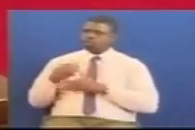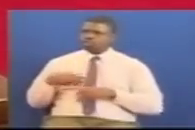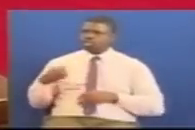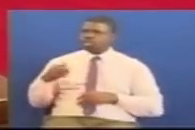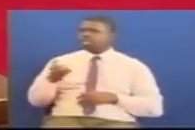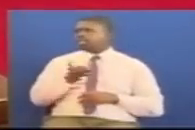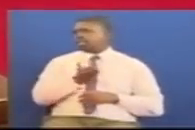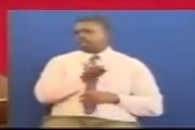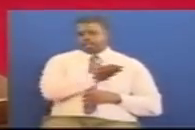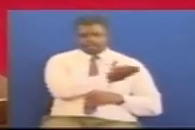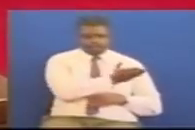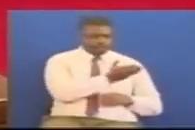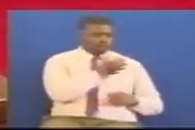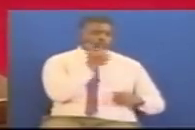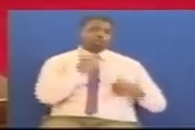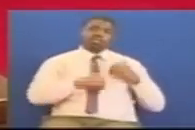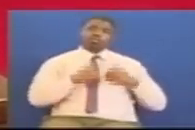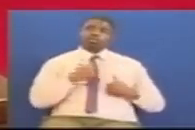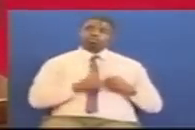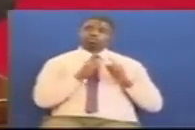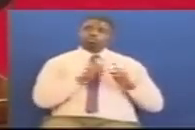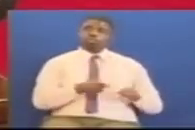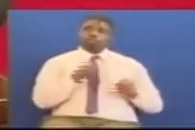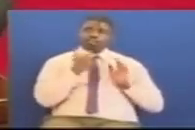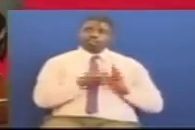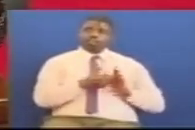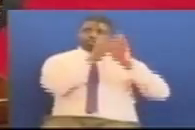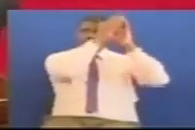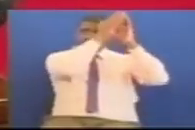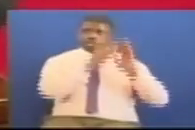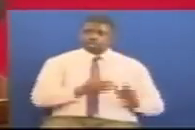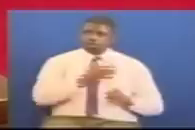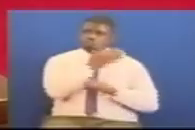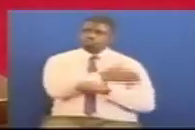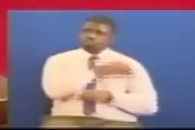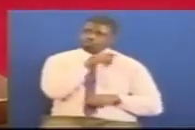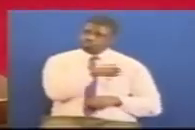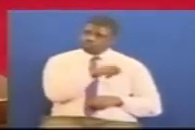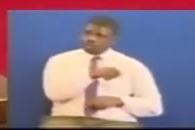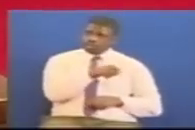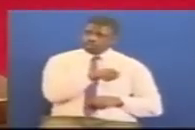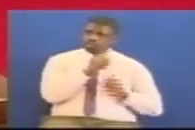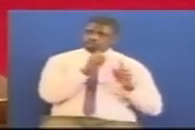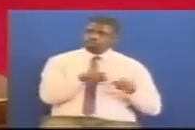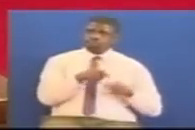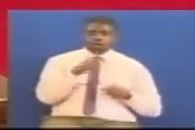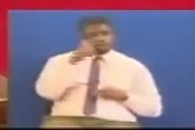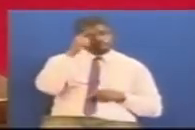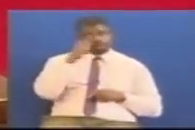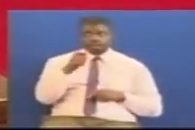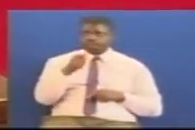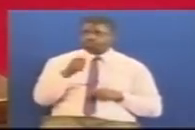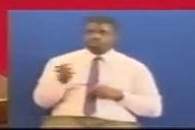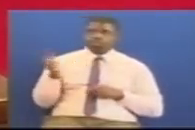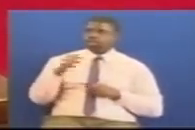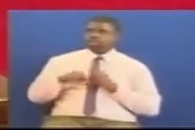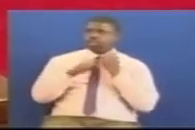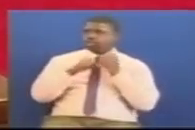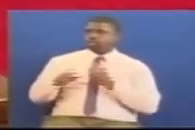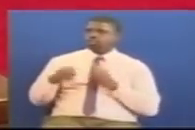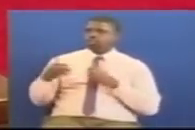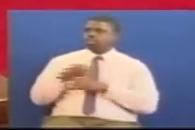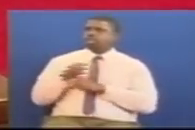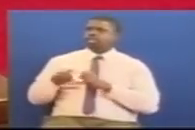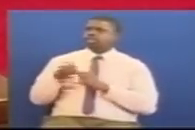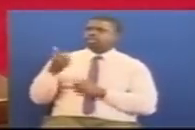nyingine. Wasiwasi uliopo ni kama tukiweka mnara, wanaohudumia ule mnara watakuwa ni waaminifu wasilete hujuma. Kwa hiyo tumekuwa tukipata